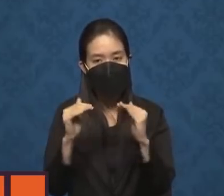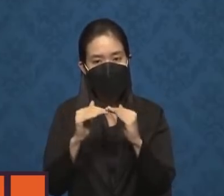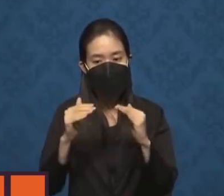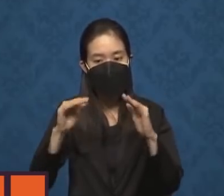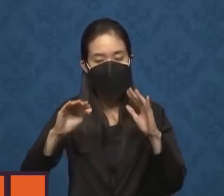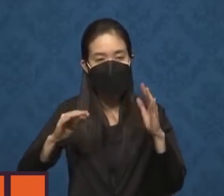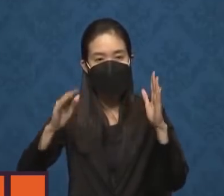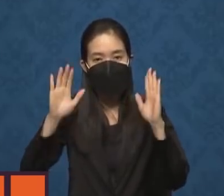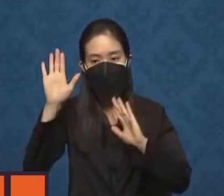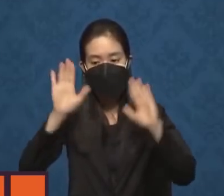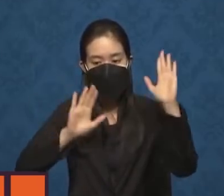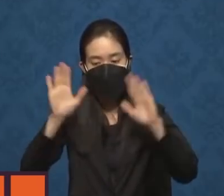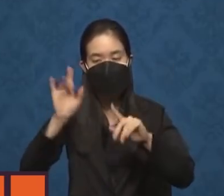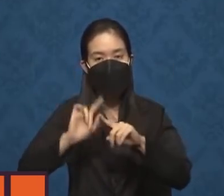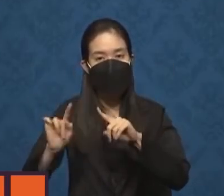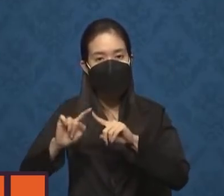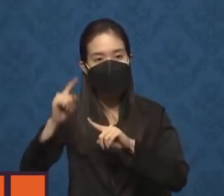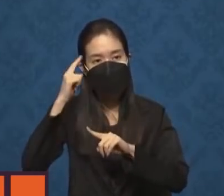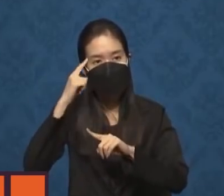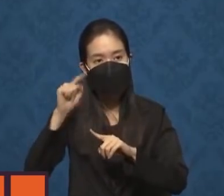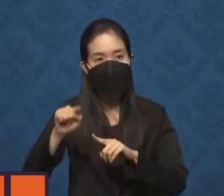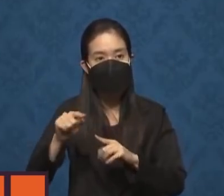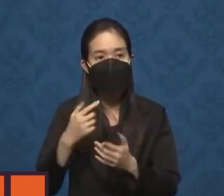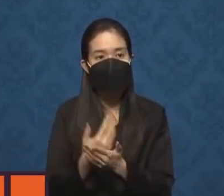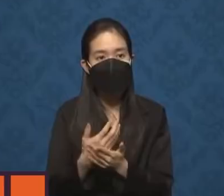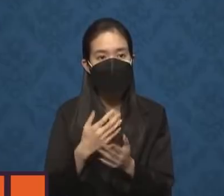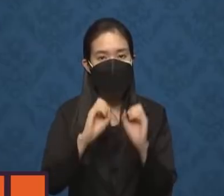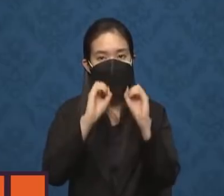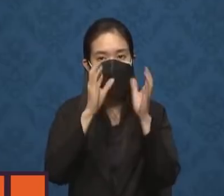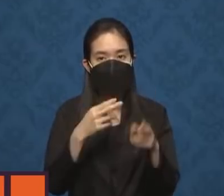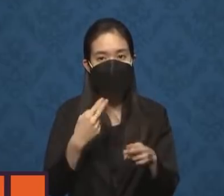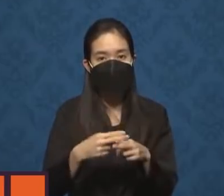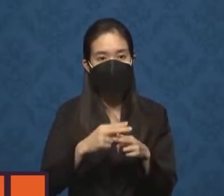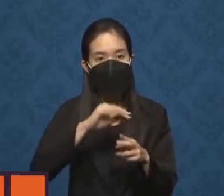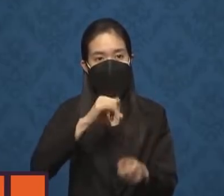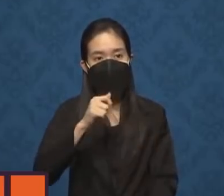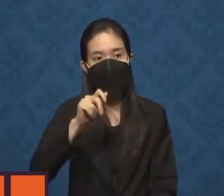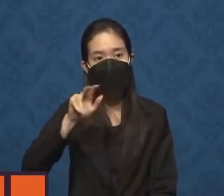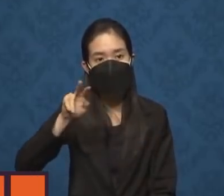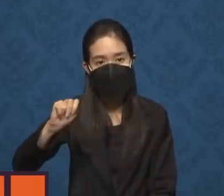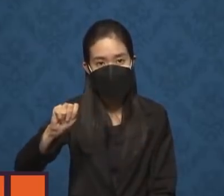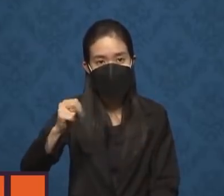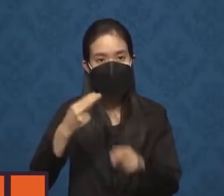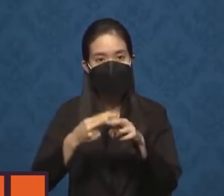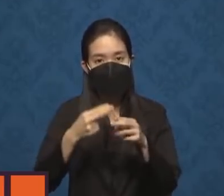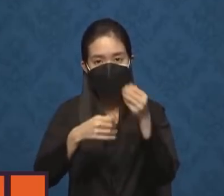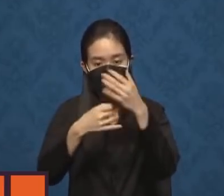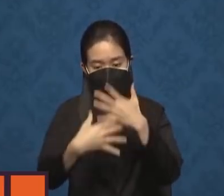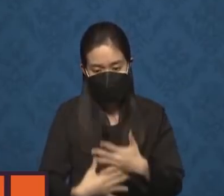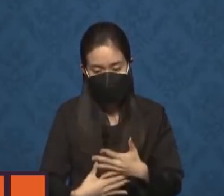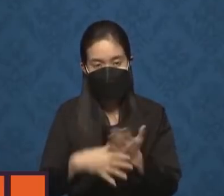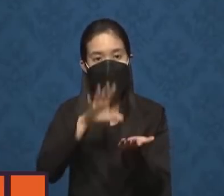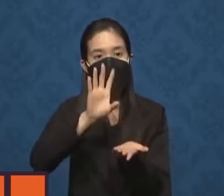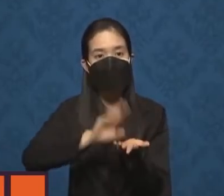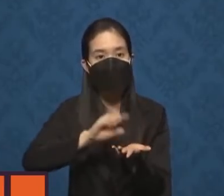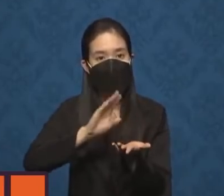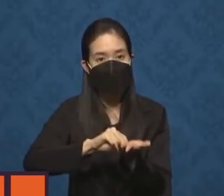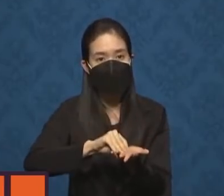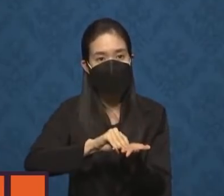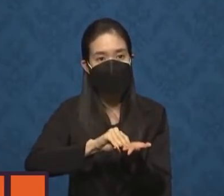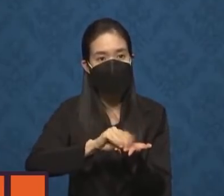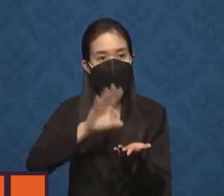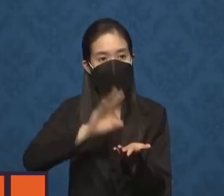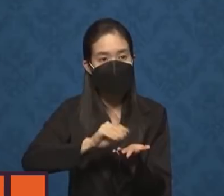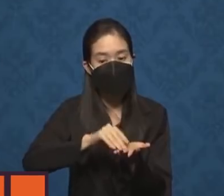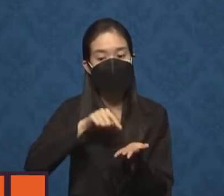ผชซึ่งอาจารย์จอนอึ้งภากรณ์และประชาชน12600กว่าเสียงเป็นผู้เสนอเป็นผู้